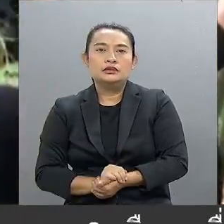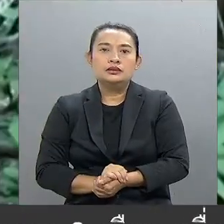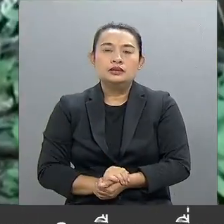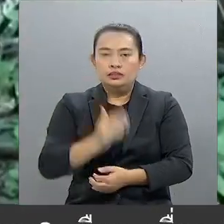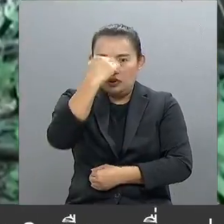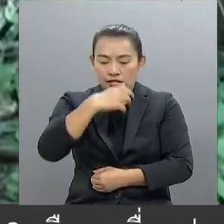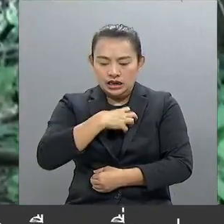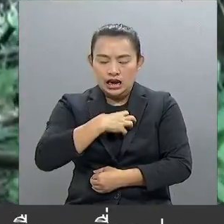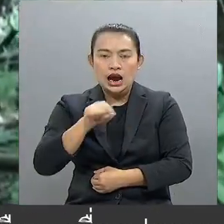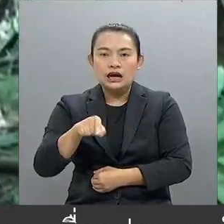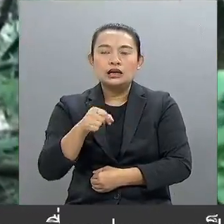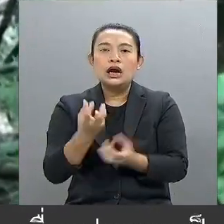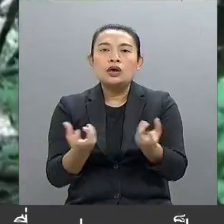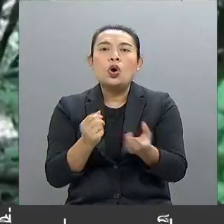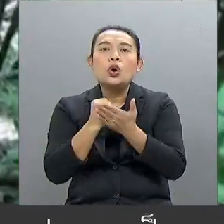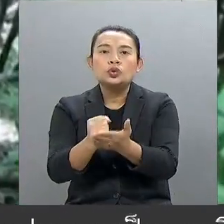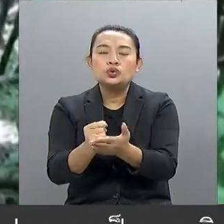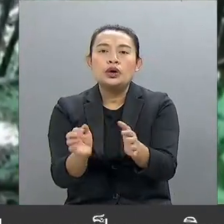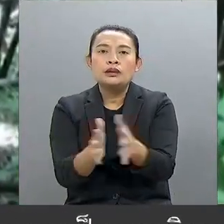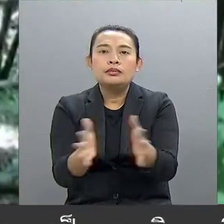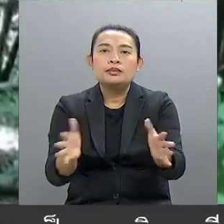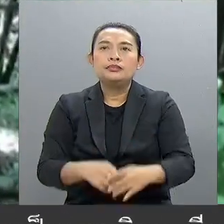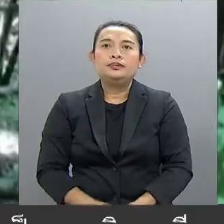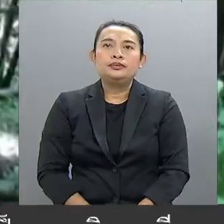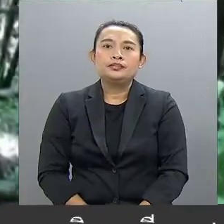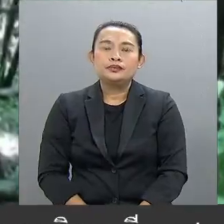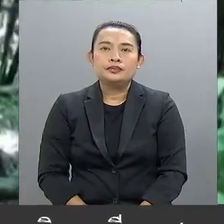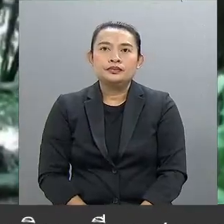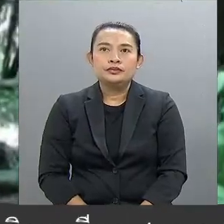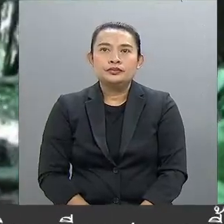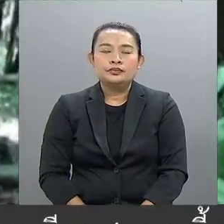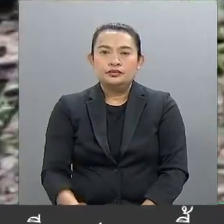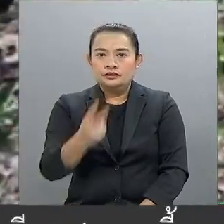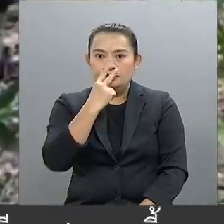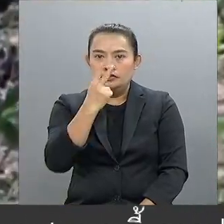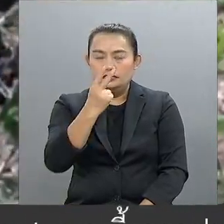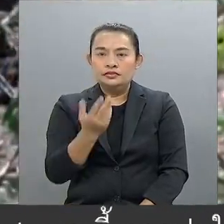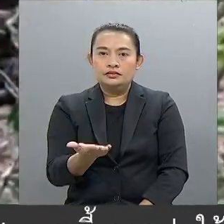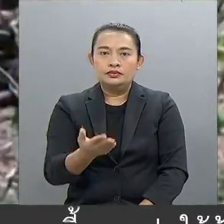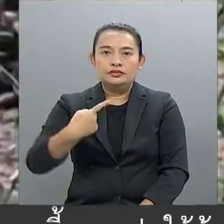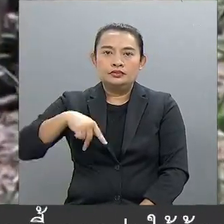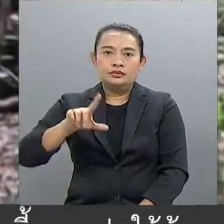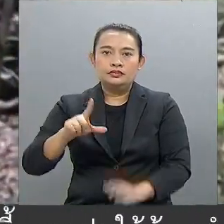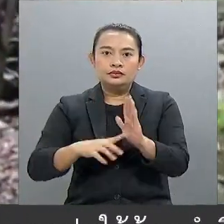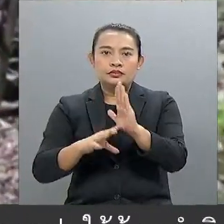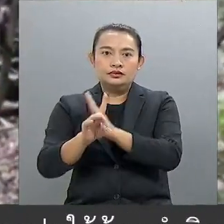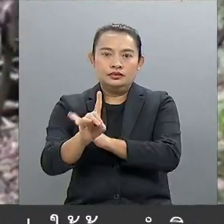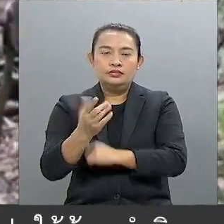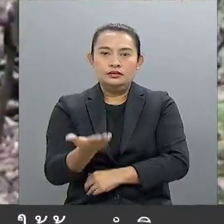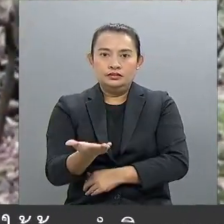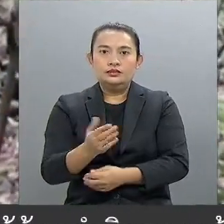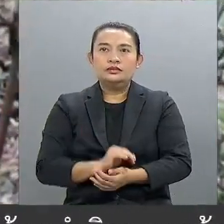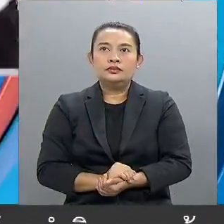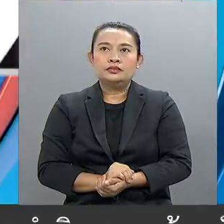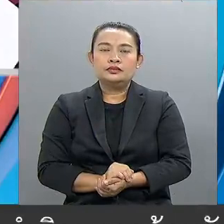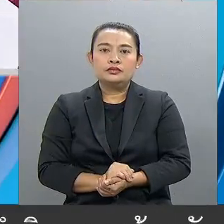ากเลยนะคะเอาตอนนี้ความคืบหน้าเป็นอย่างไรพูดคุยกับปลัดอาวุโสอำเภอเชียงแสนกันหน่อยค่ะท่านกฤษดาชัยยาค่ะปลัดกฤษ